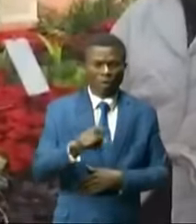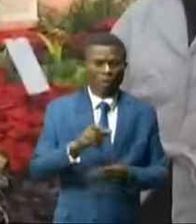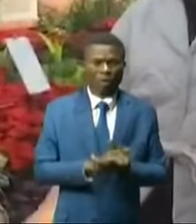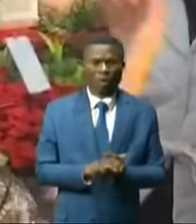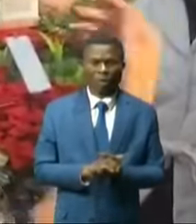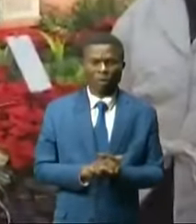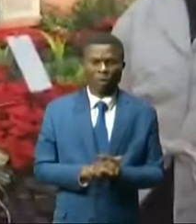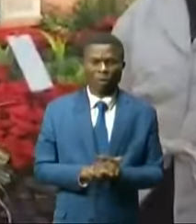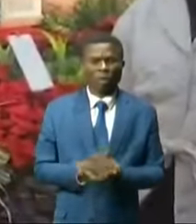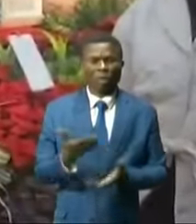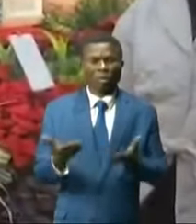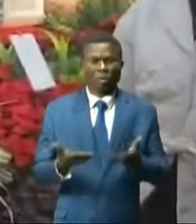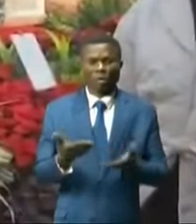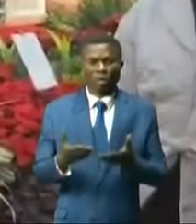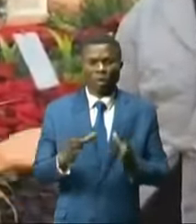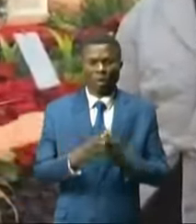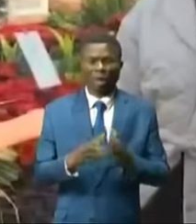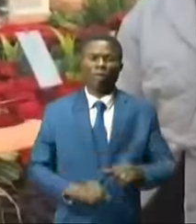commencer.